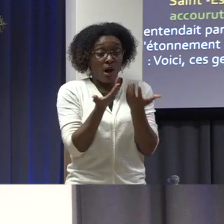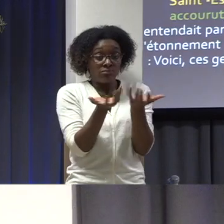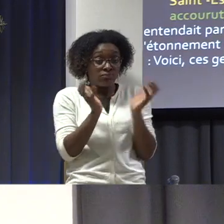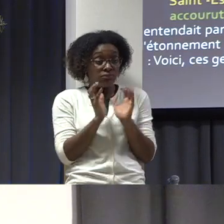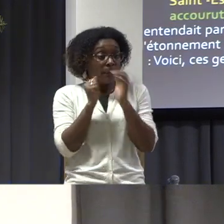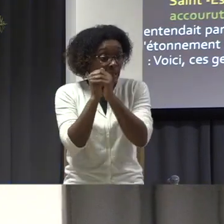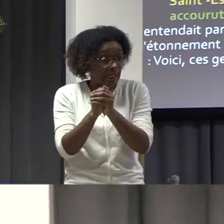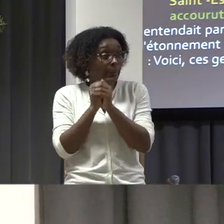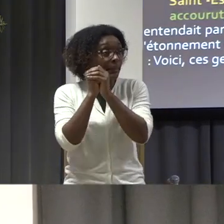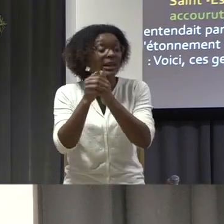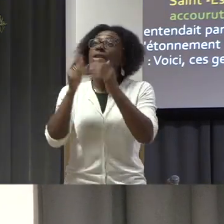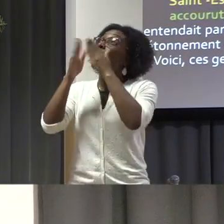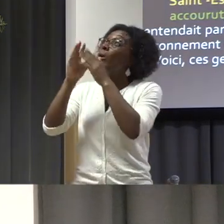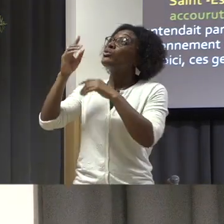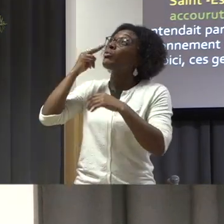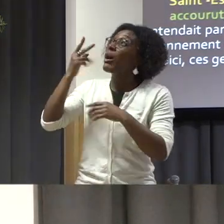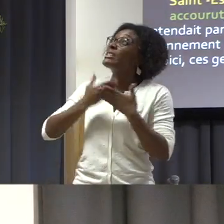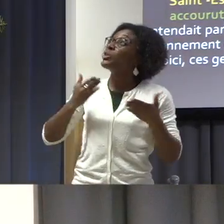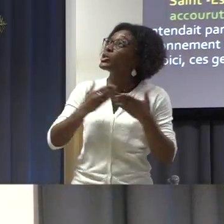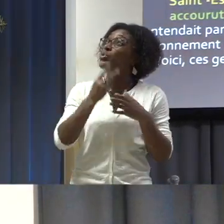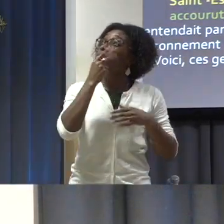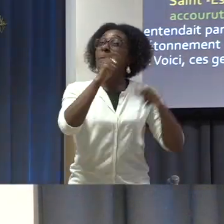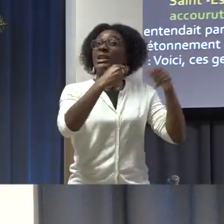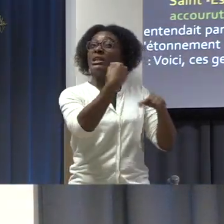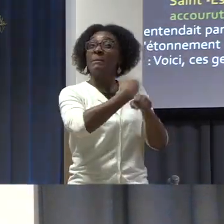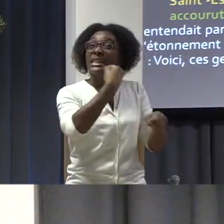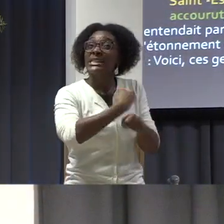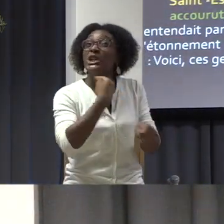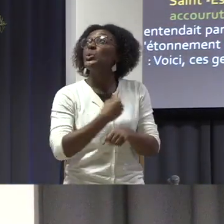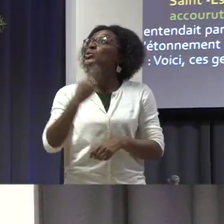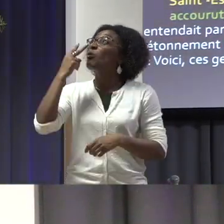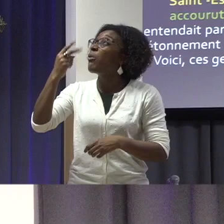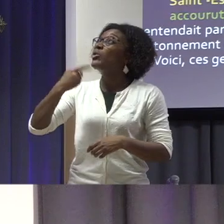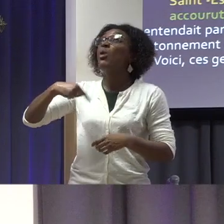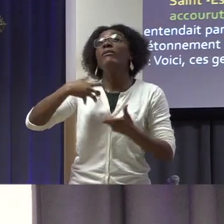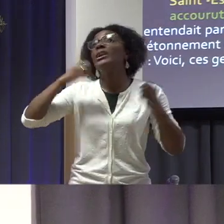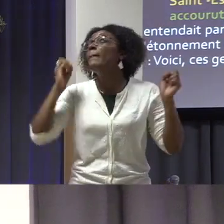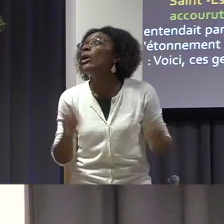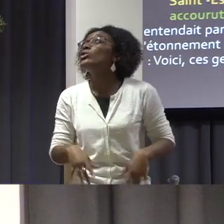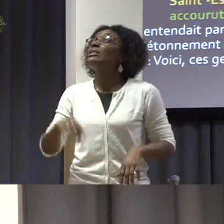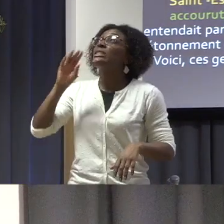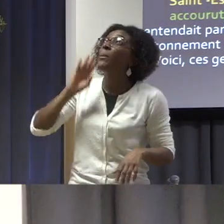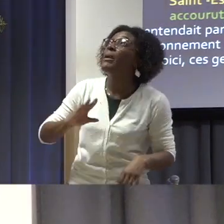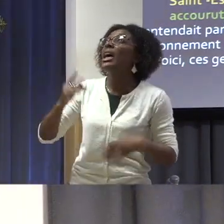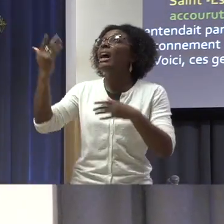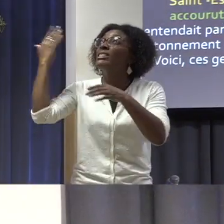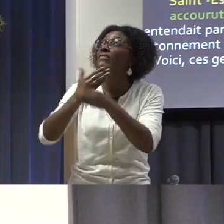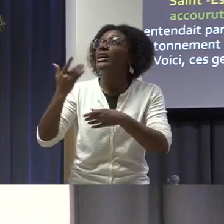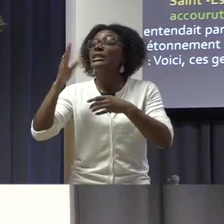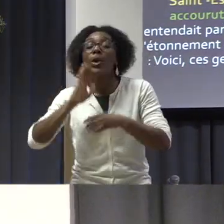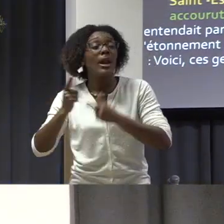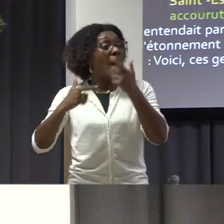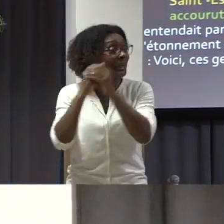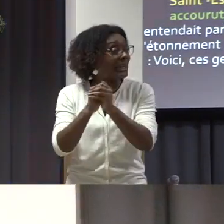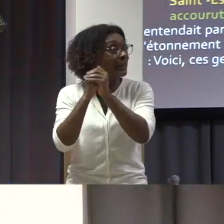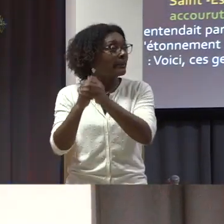c'est à dire tu vois comment nous sommes persécutés tu vois que nous avons envie de tout lâcher seigneur tu es il était là tout à coup le bruit